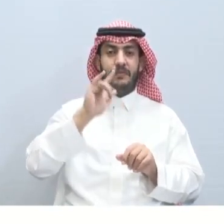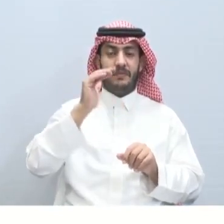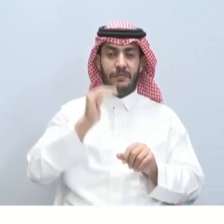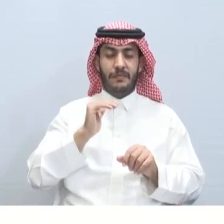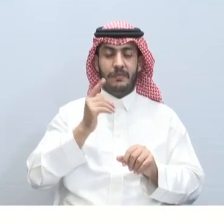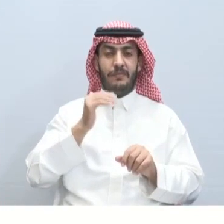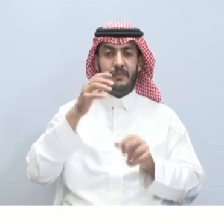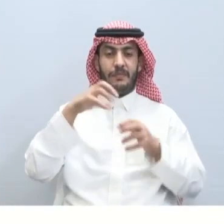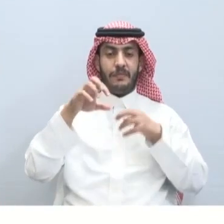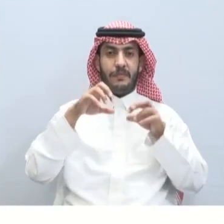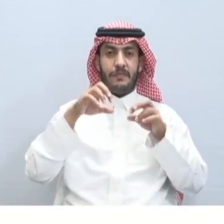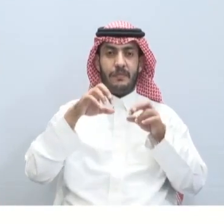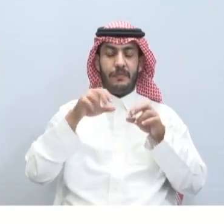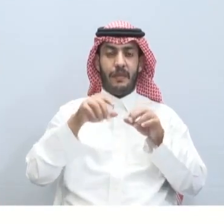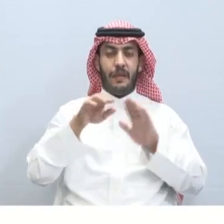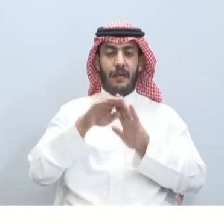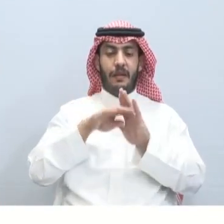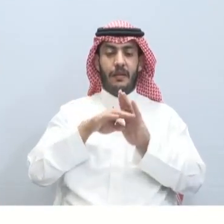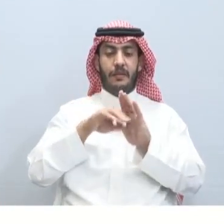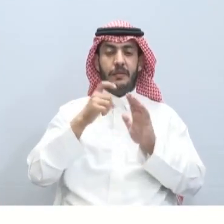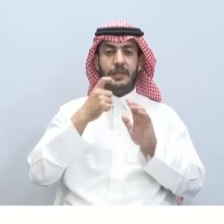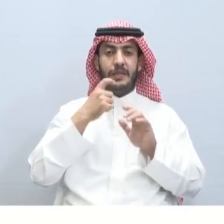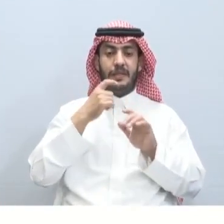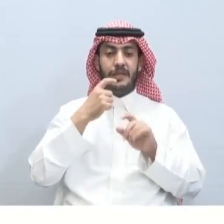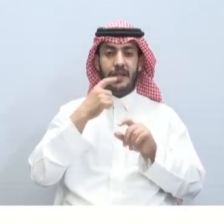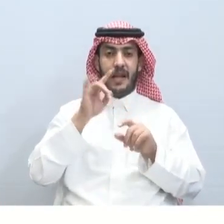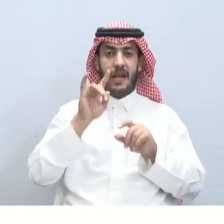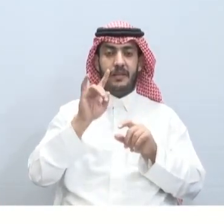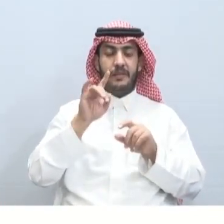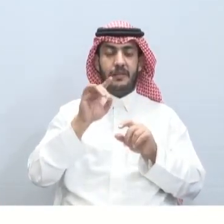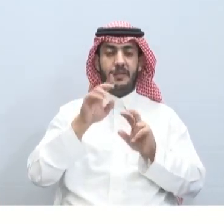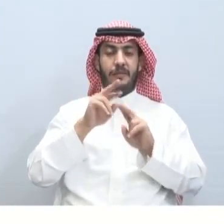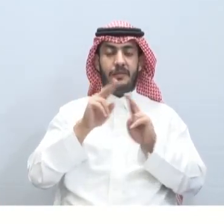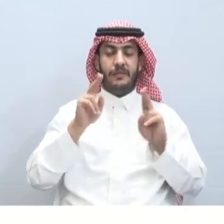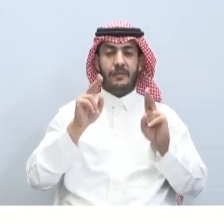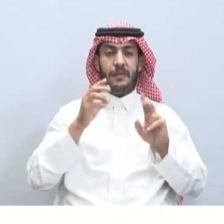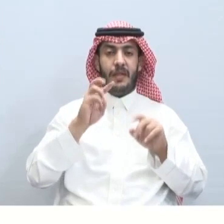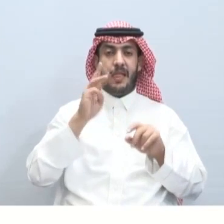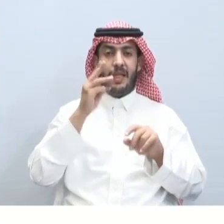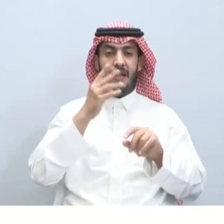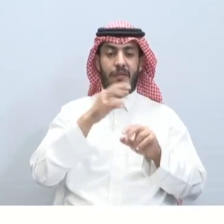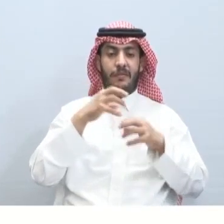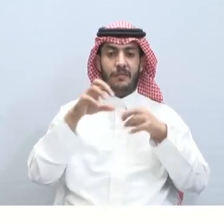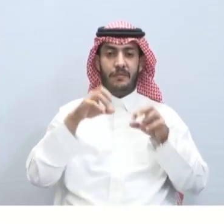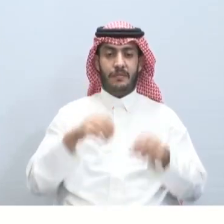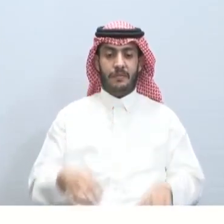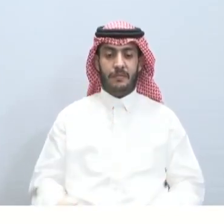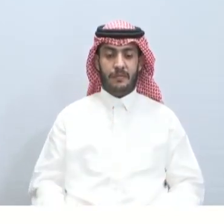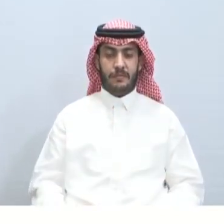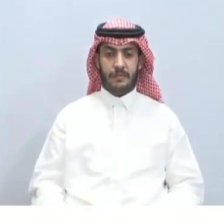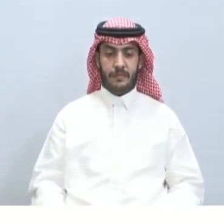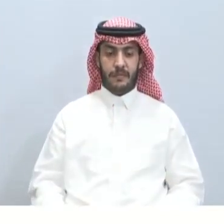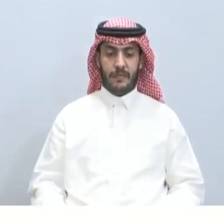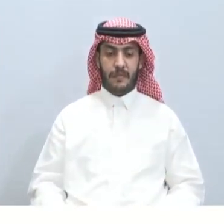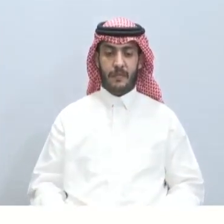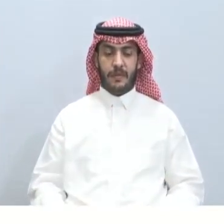اكبر من العاشره او اقسم بناء على السنوات مثلا السنه العاشره مع الحادي عش الثان عش مع الال عش وهكذا او قسم